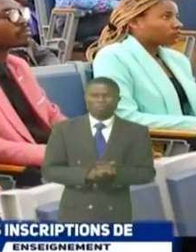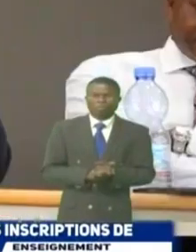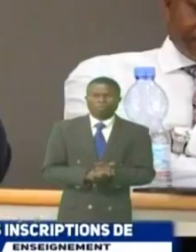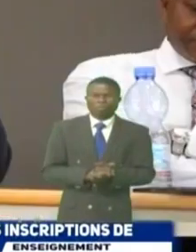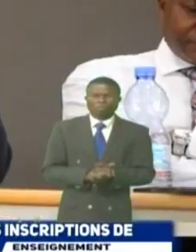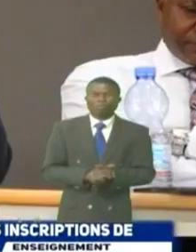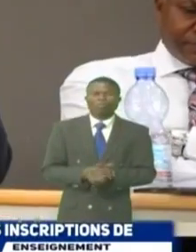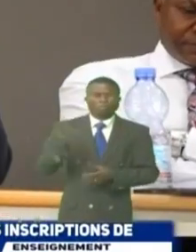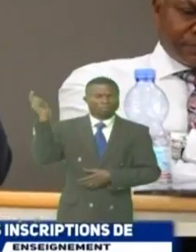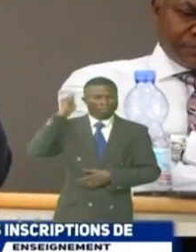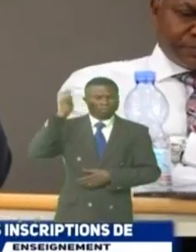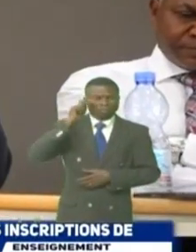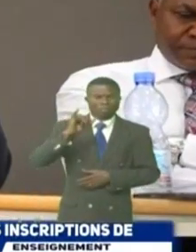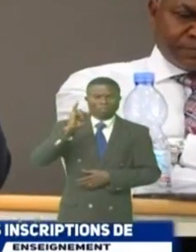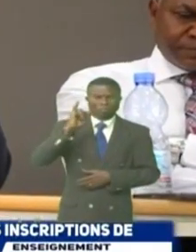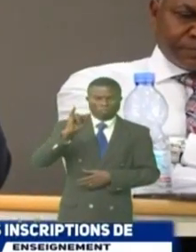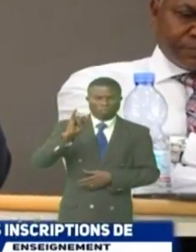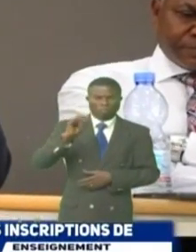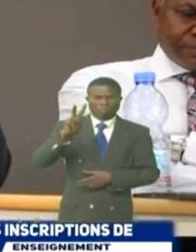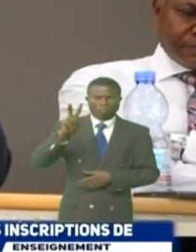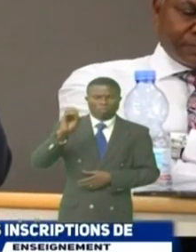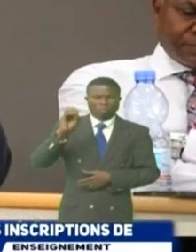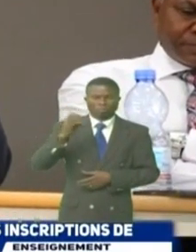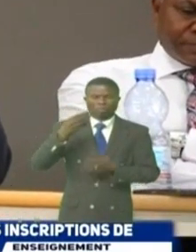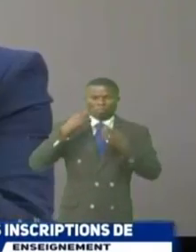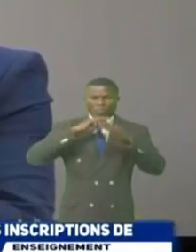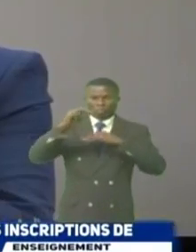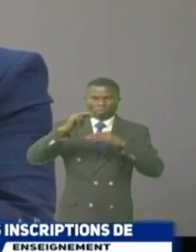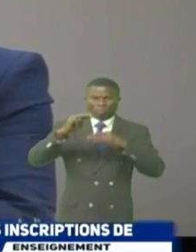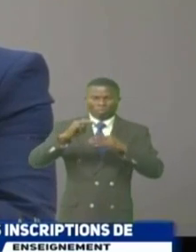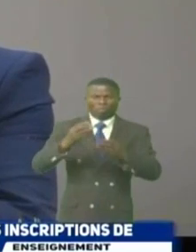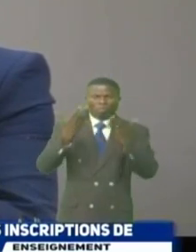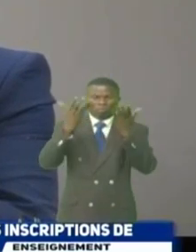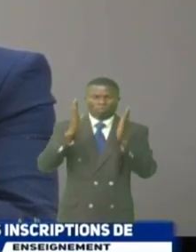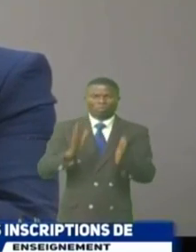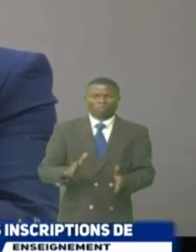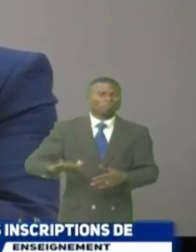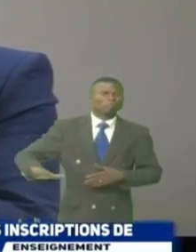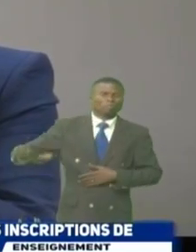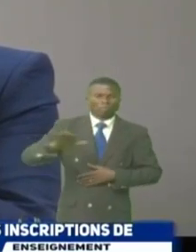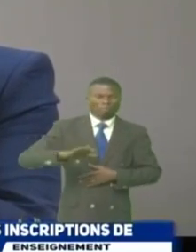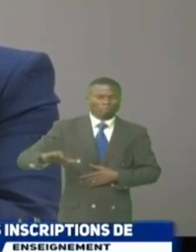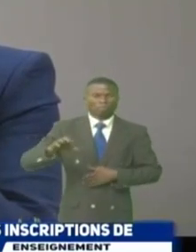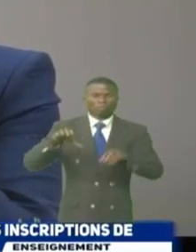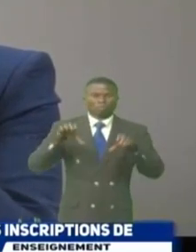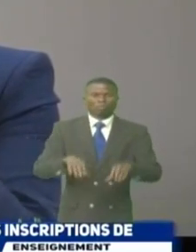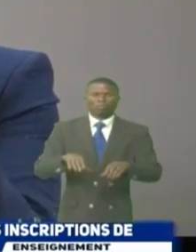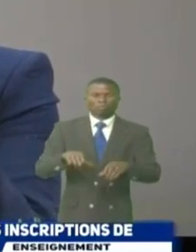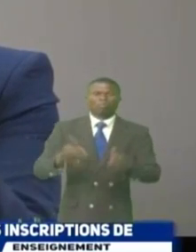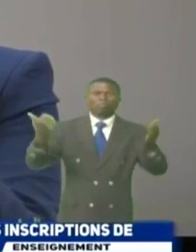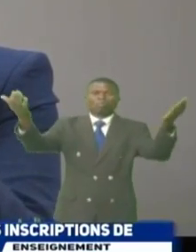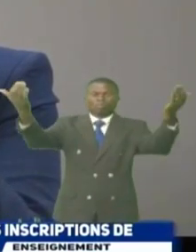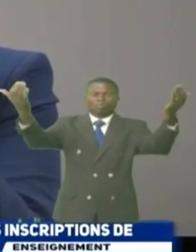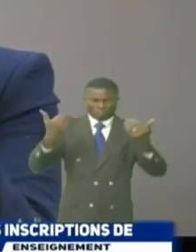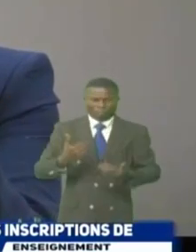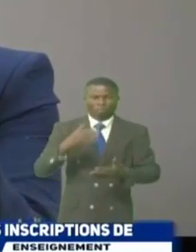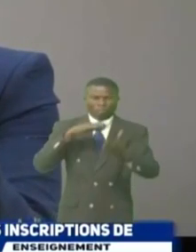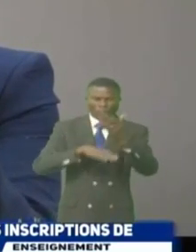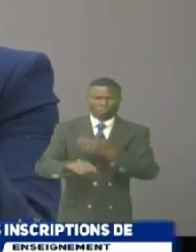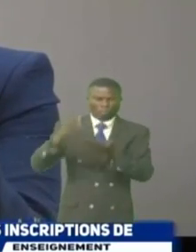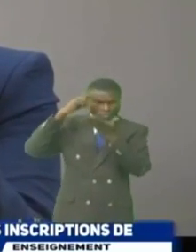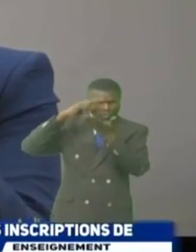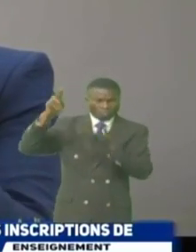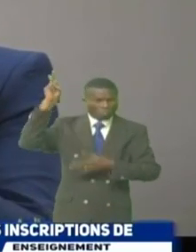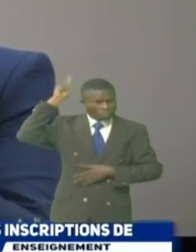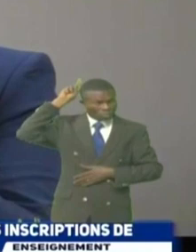larron, le professeur Yvan Mungemuongo a lancé un message fort aux étudiants de partout en RDC. Venez vous inscrire à